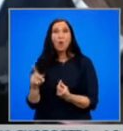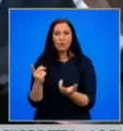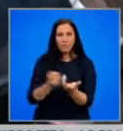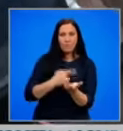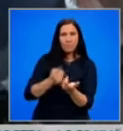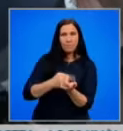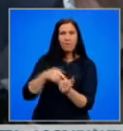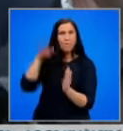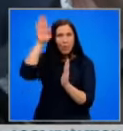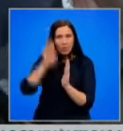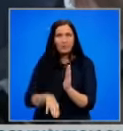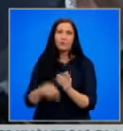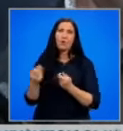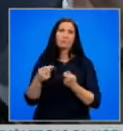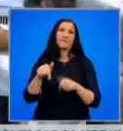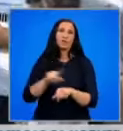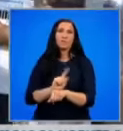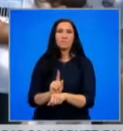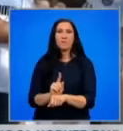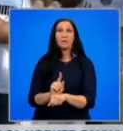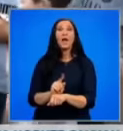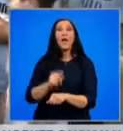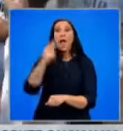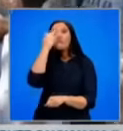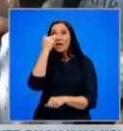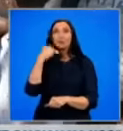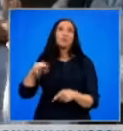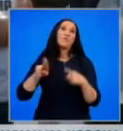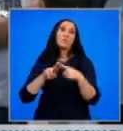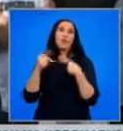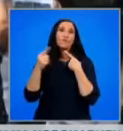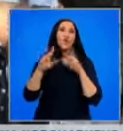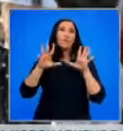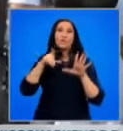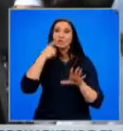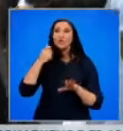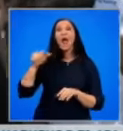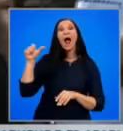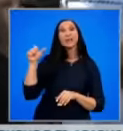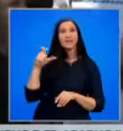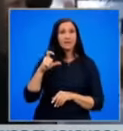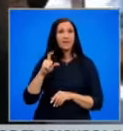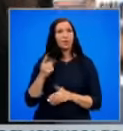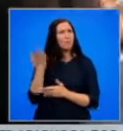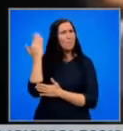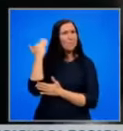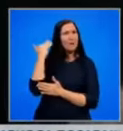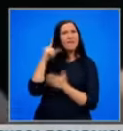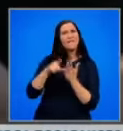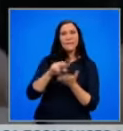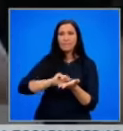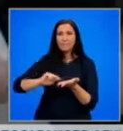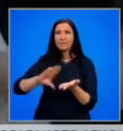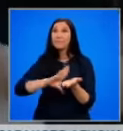пъти по-ниска от пазарната в този момент. Във Велико Търново Петков разговаря с 10-годишната Александър Стефанова, която преди време му написа